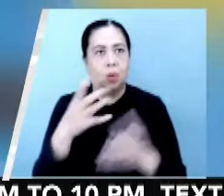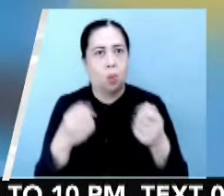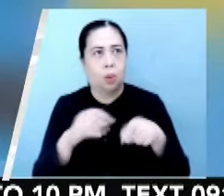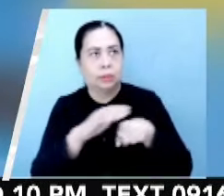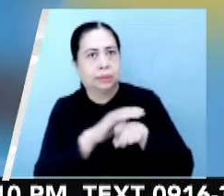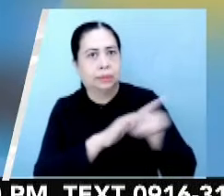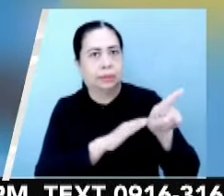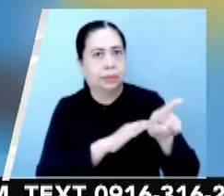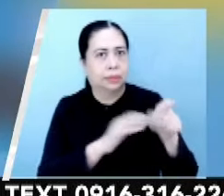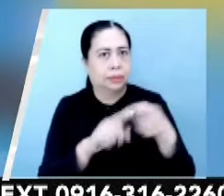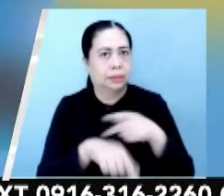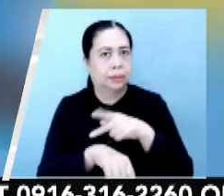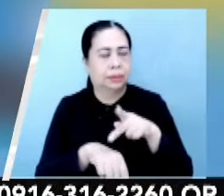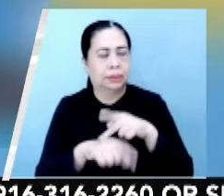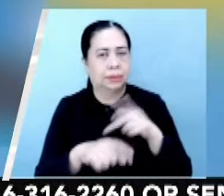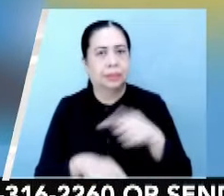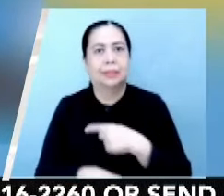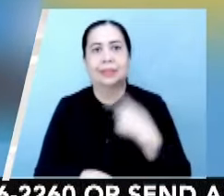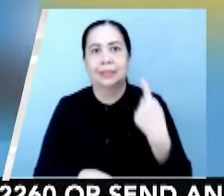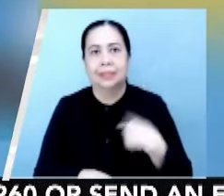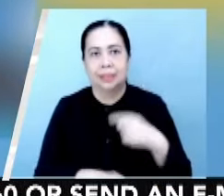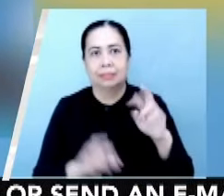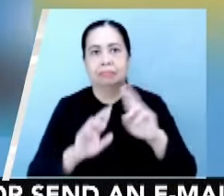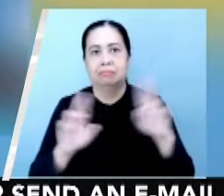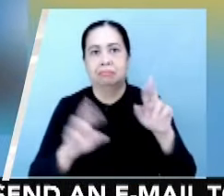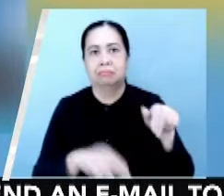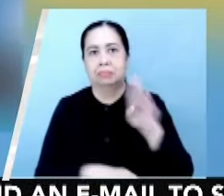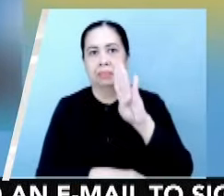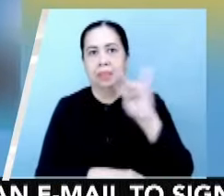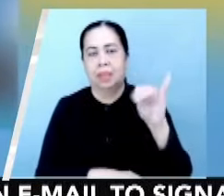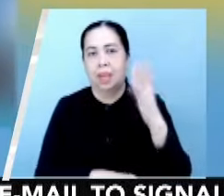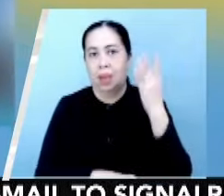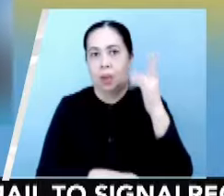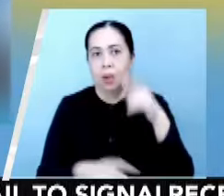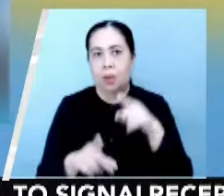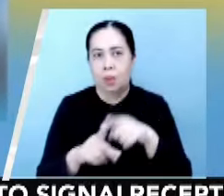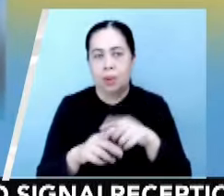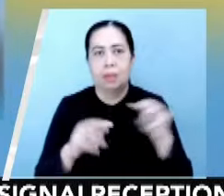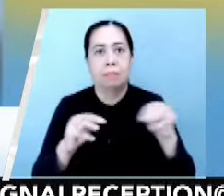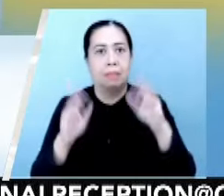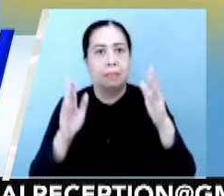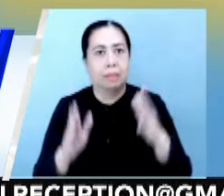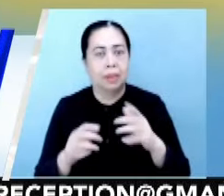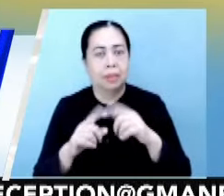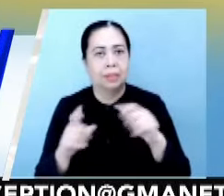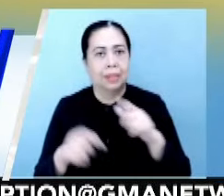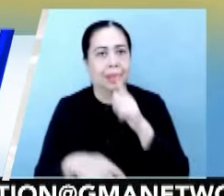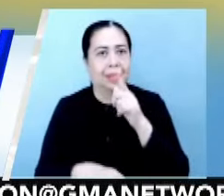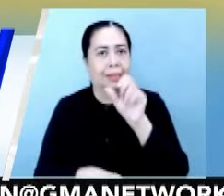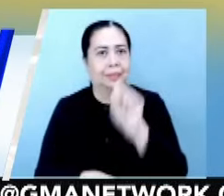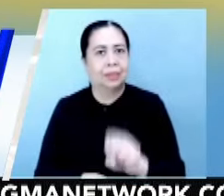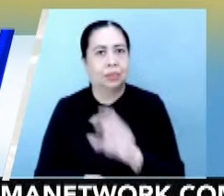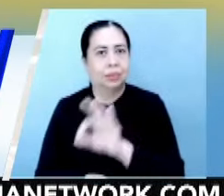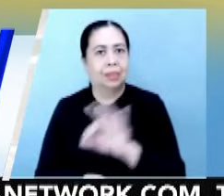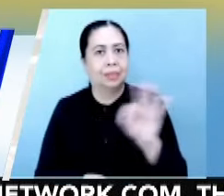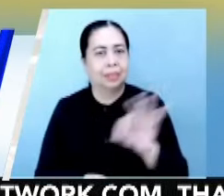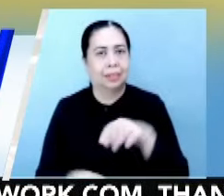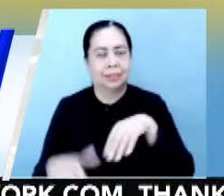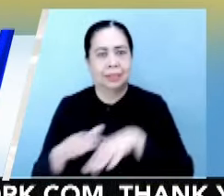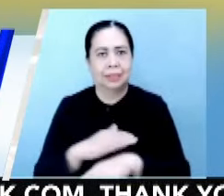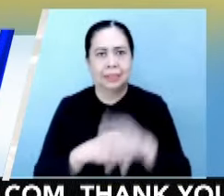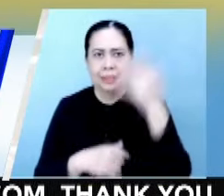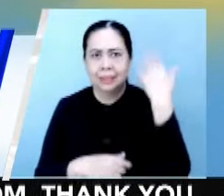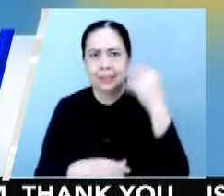ang Chinese nakaalerto pala sa Bureau of immigration dahil manager siya ng Lucky South 99 ang sinalakay na illegal na Pogo sa